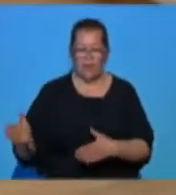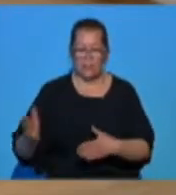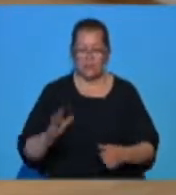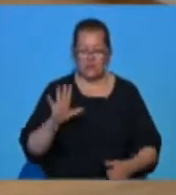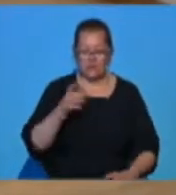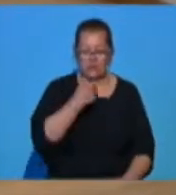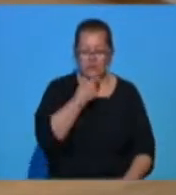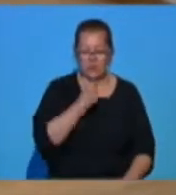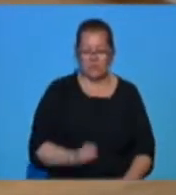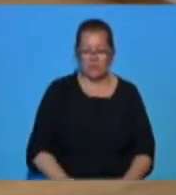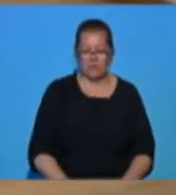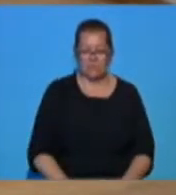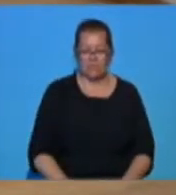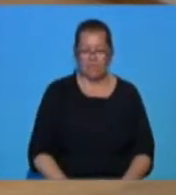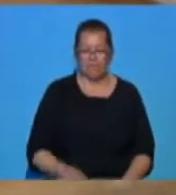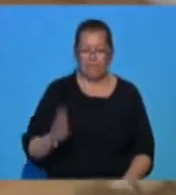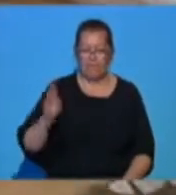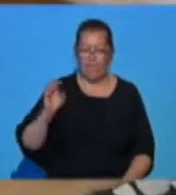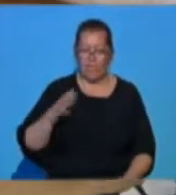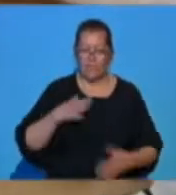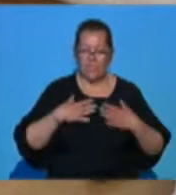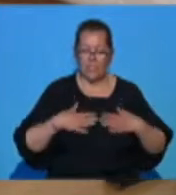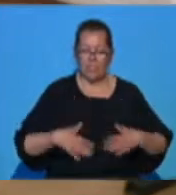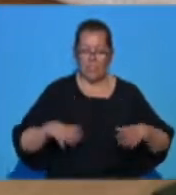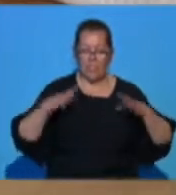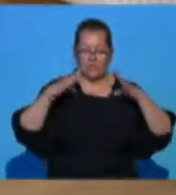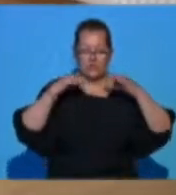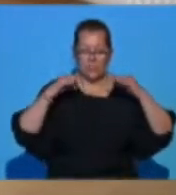de 5 ani, iar baletul este pasiunea ei.